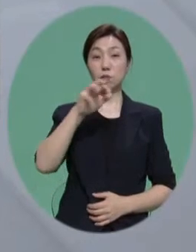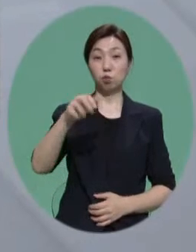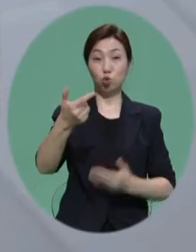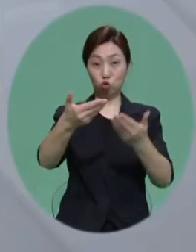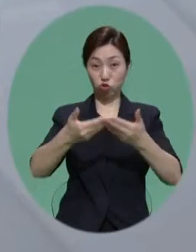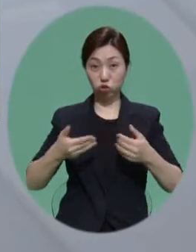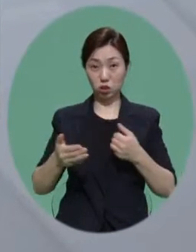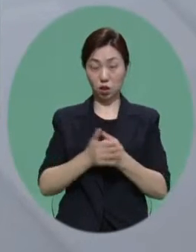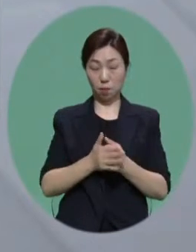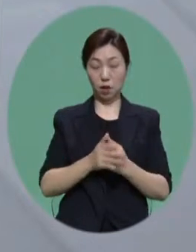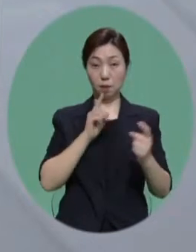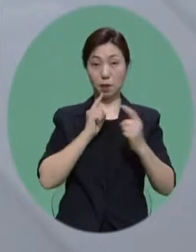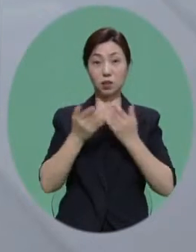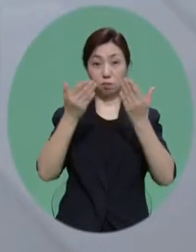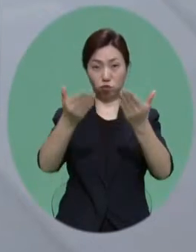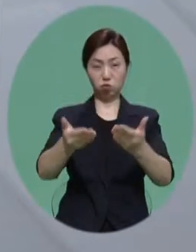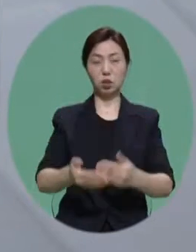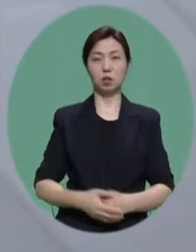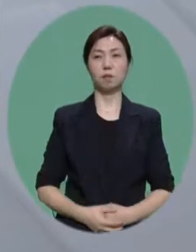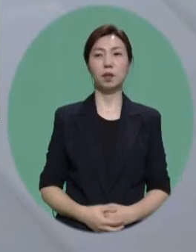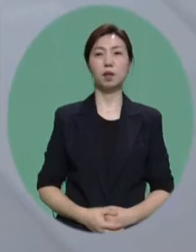드리겠습니다 아